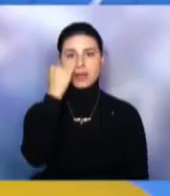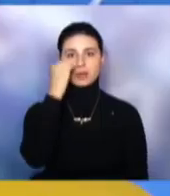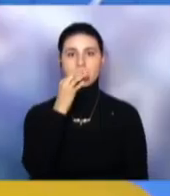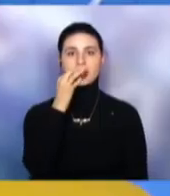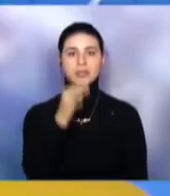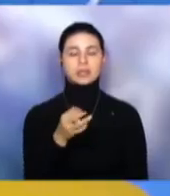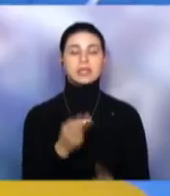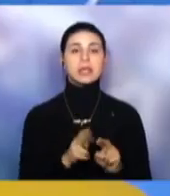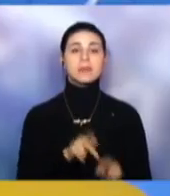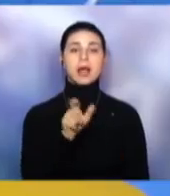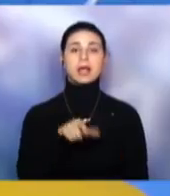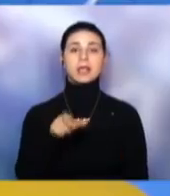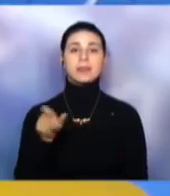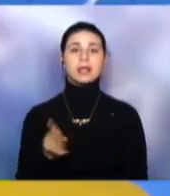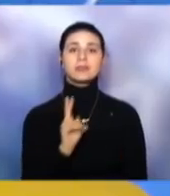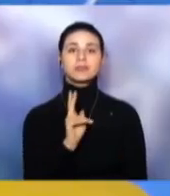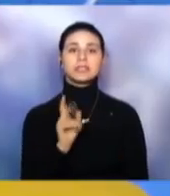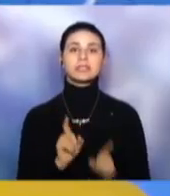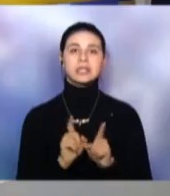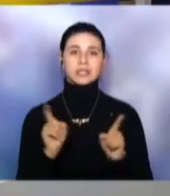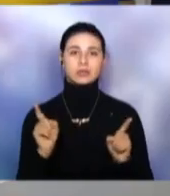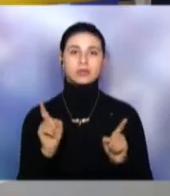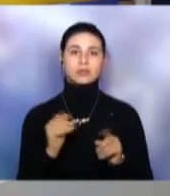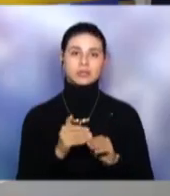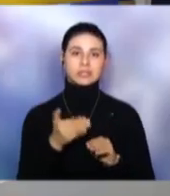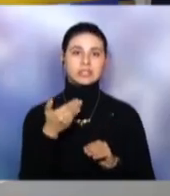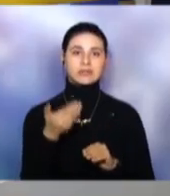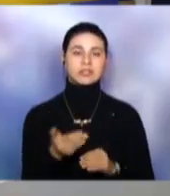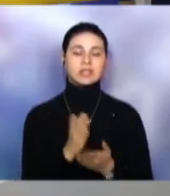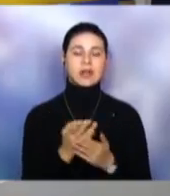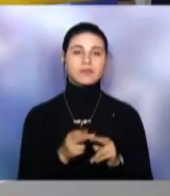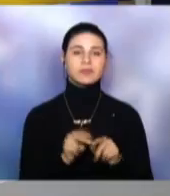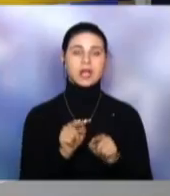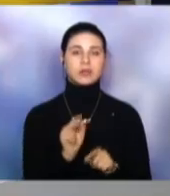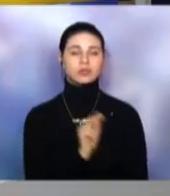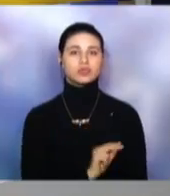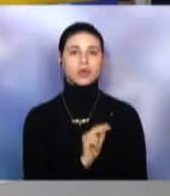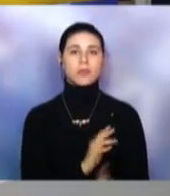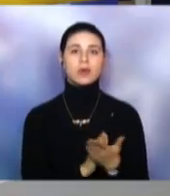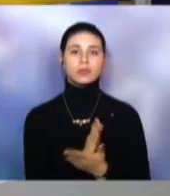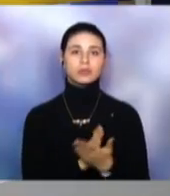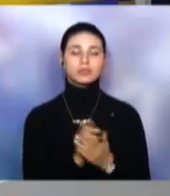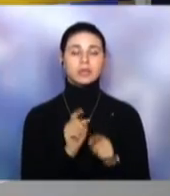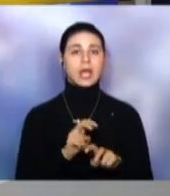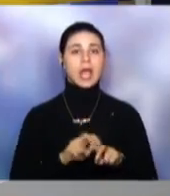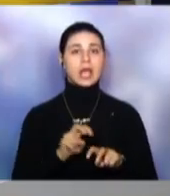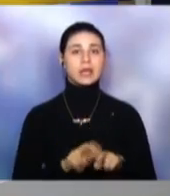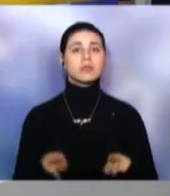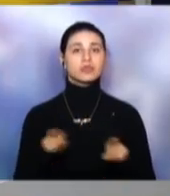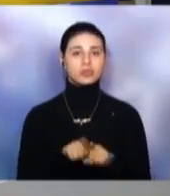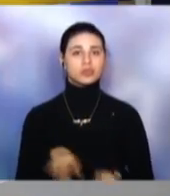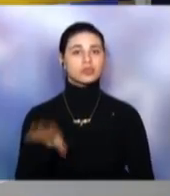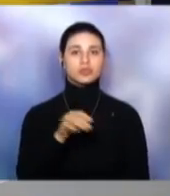გადაუხადა იმ ადამიანებს, რომლებსაც განსაკუთრებული წვლილი აქვთ ამ სფეროში, მათ შორის არამხოლოდ ექიმებს, არამედ